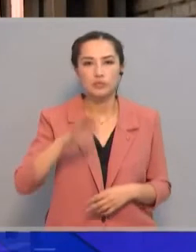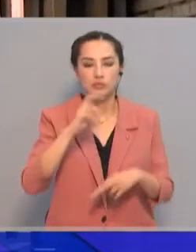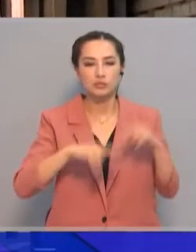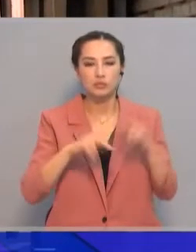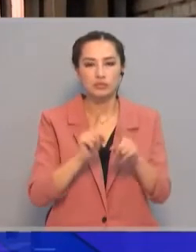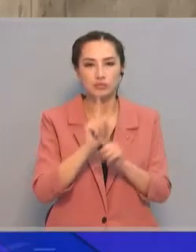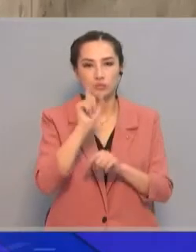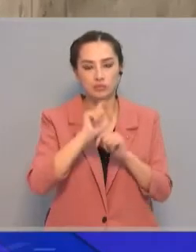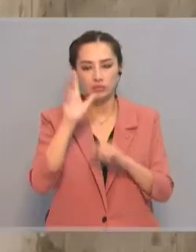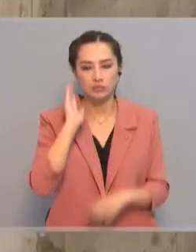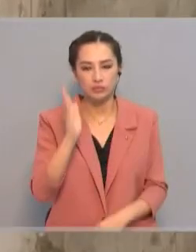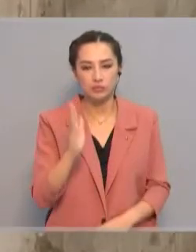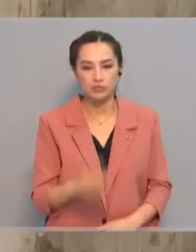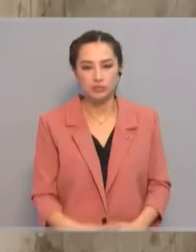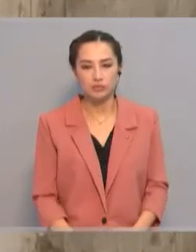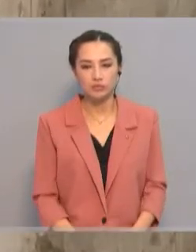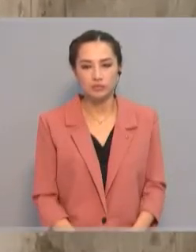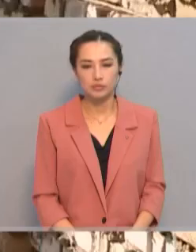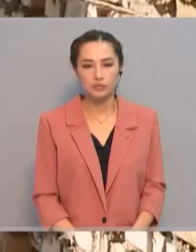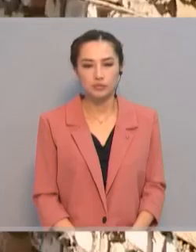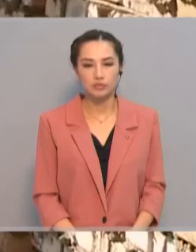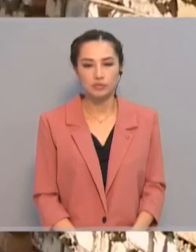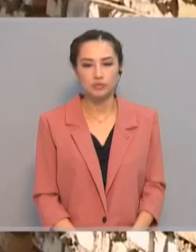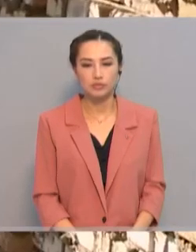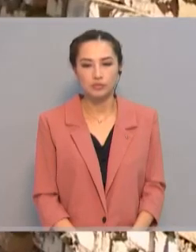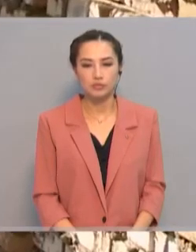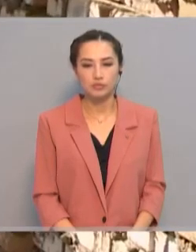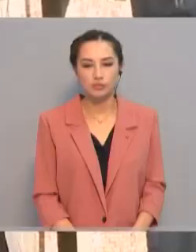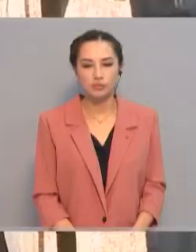строительство дворца школьников. Аружан Жаринбаева, Салбек Мансурхан, новости.